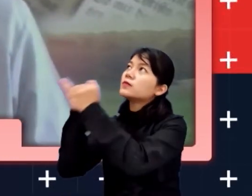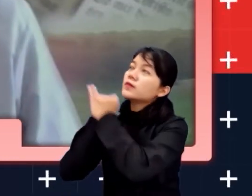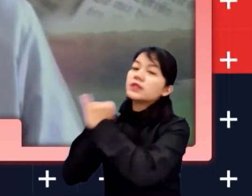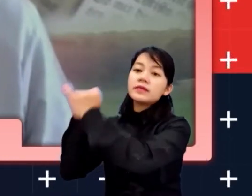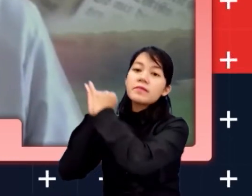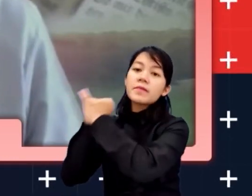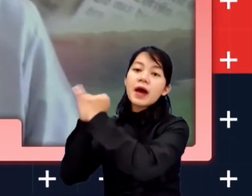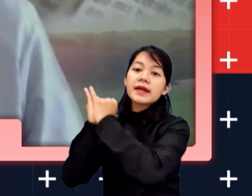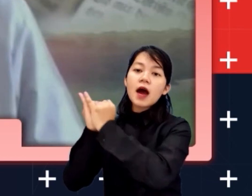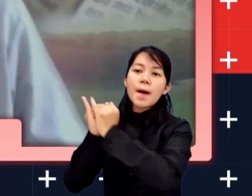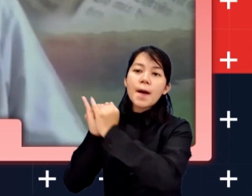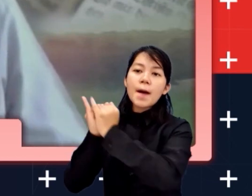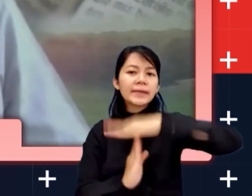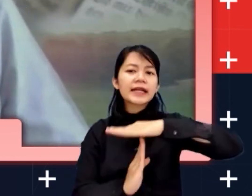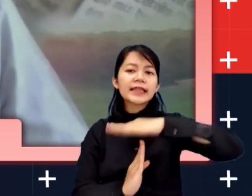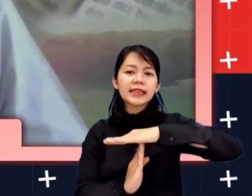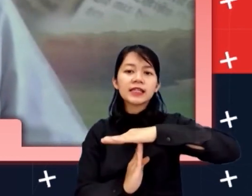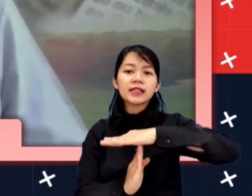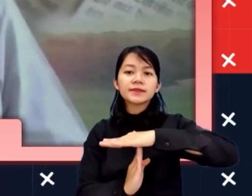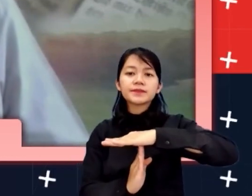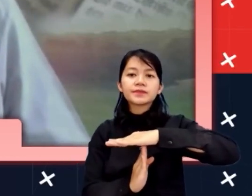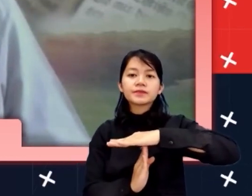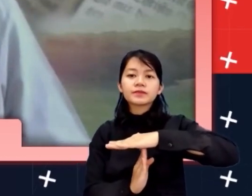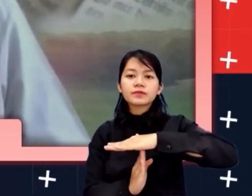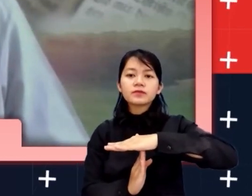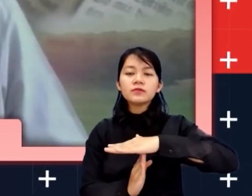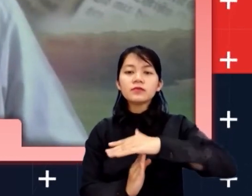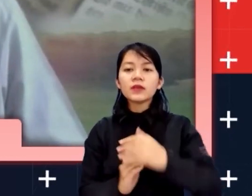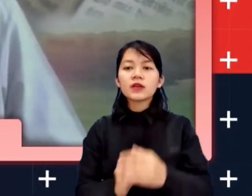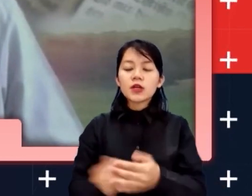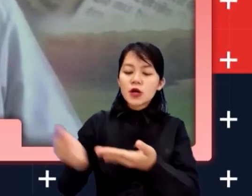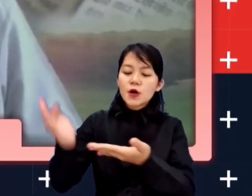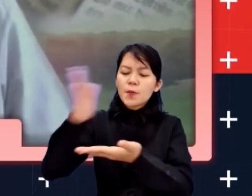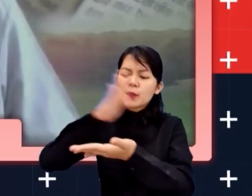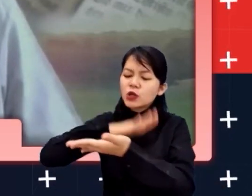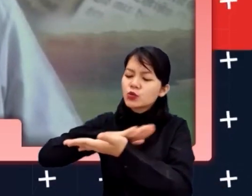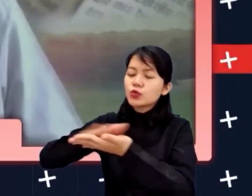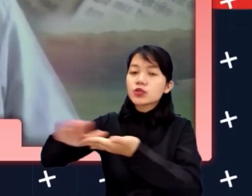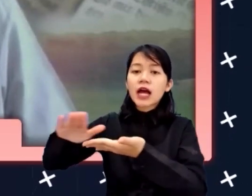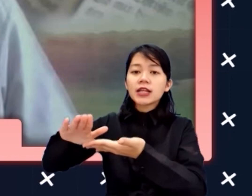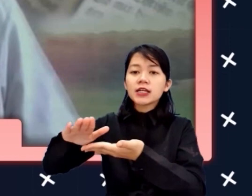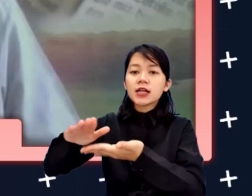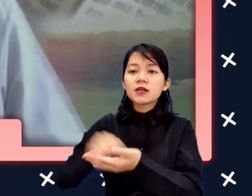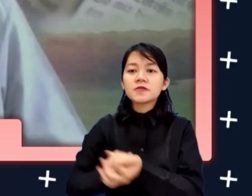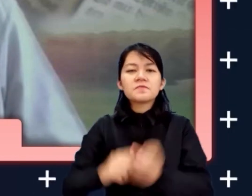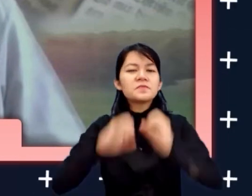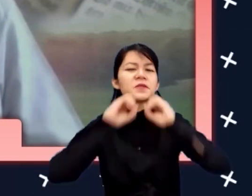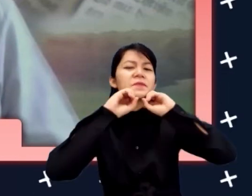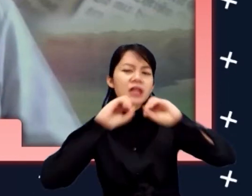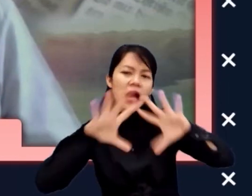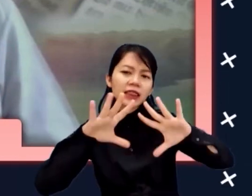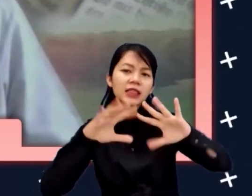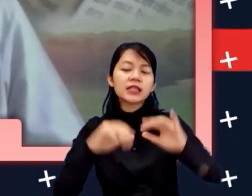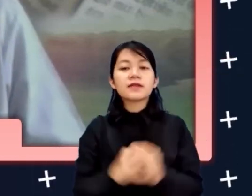Dia menguduskannya, lalu kemudian Dia memberkatinya. Diulangi lagi di dalam 10